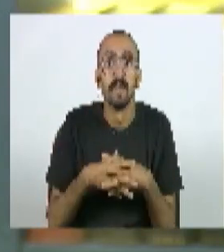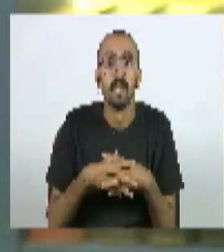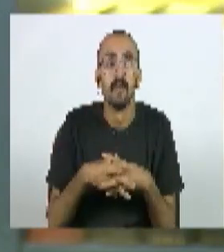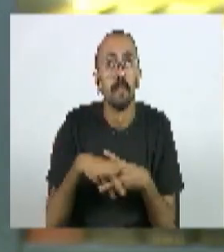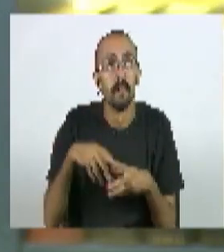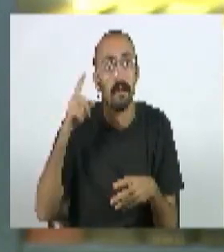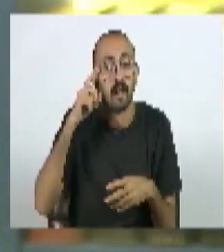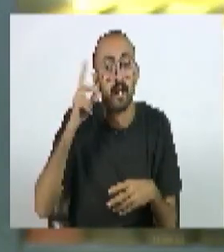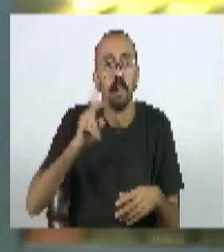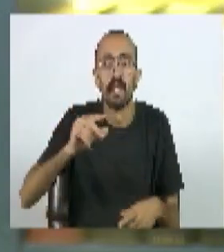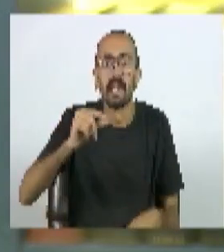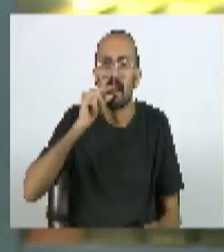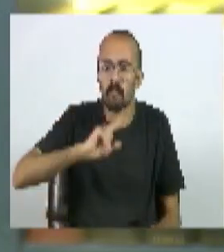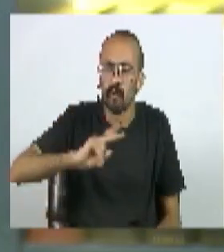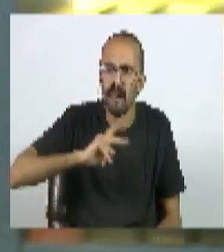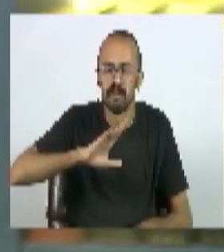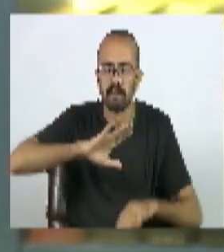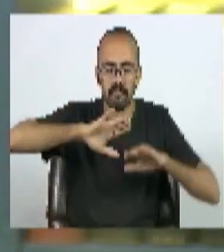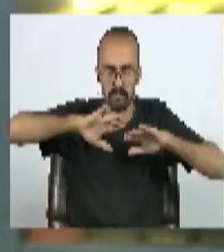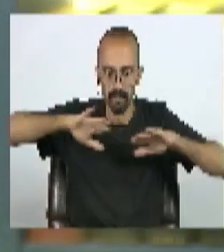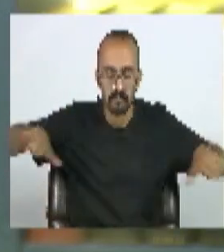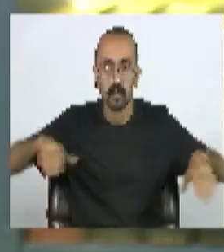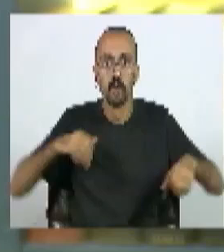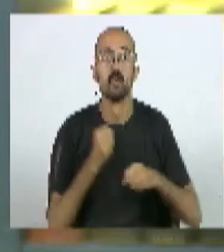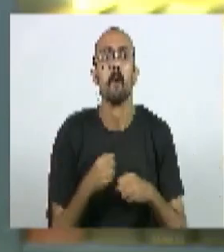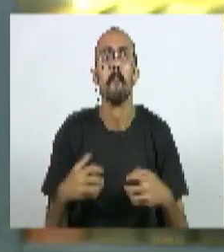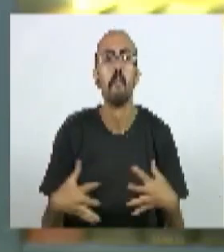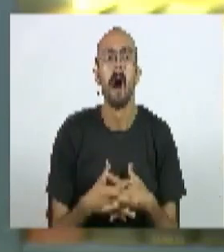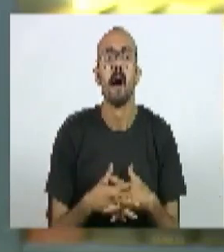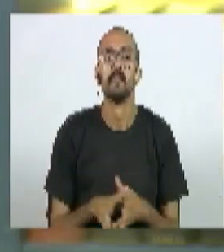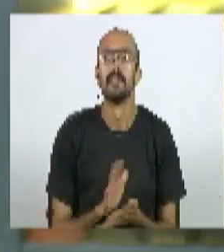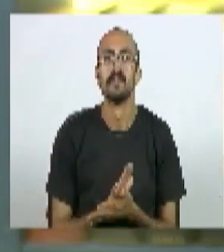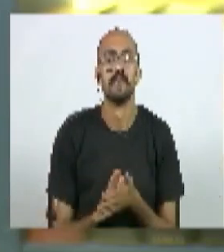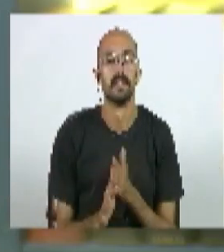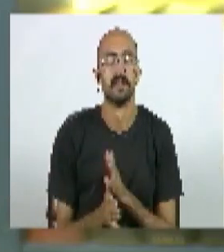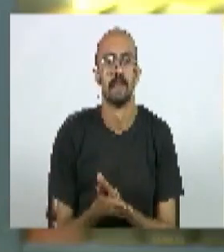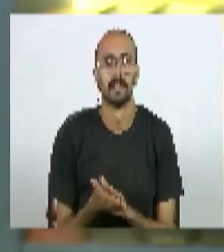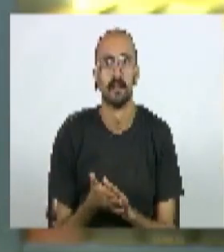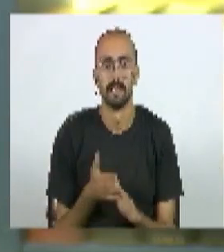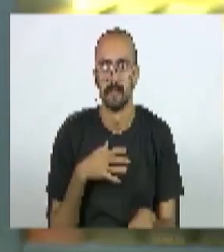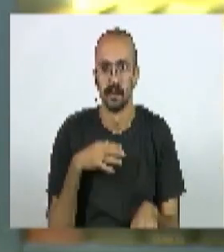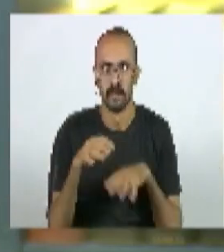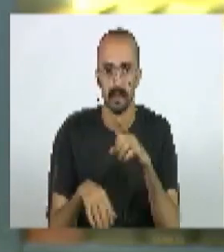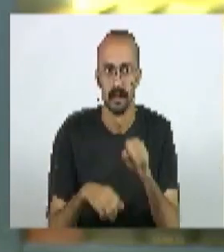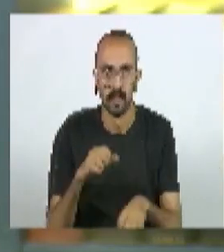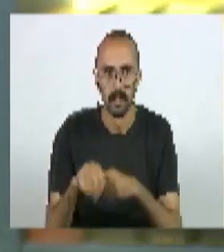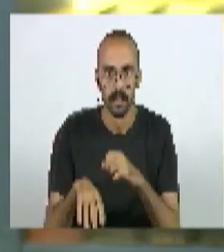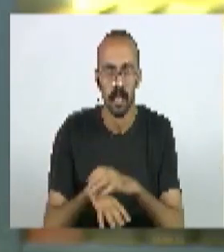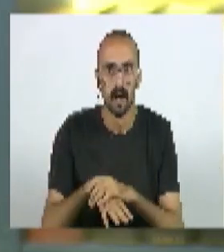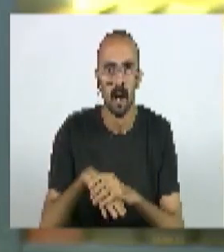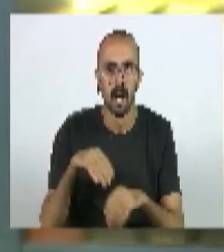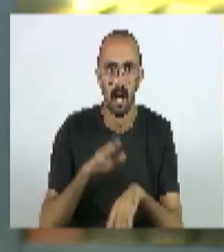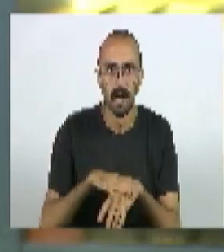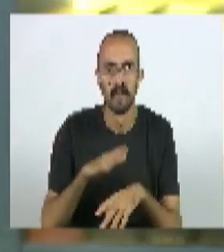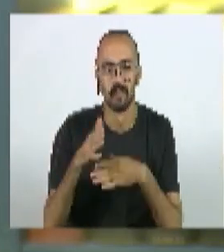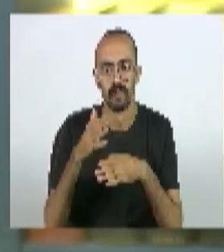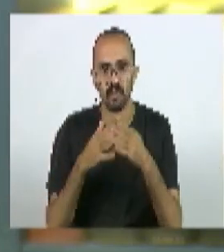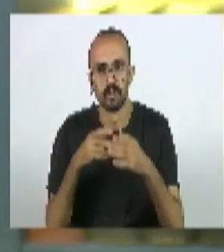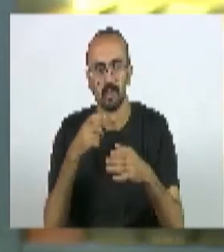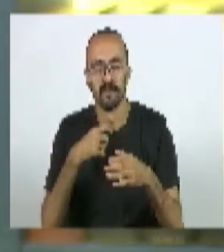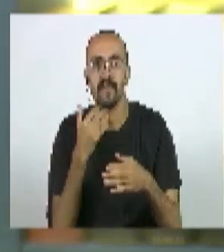فكرة الاختلاف الديني، وهتبطل ان هي تتساجل في امور لا تبني المجتمع ولا تبني حتى